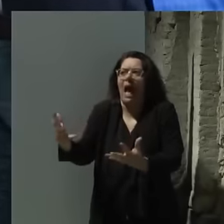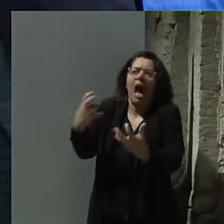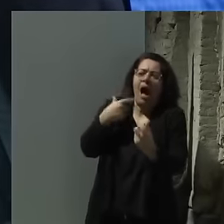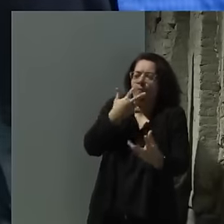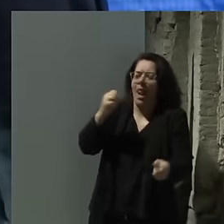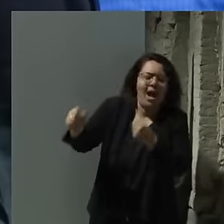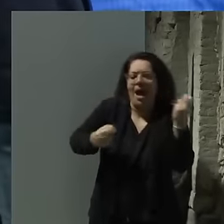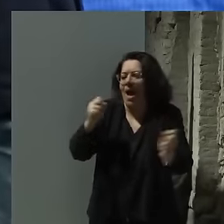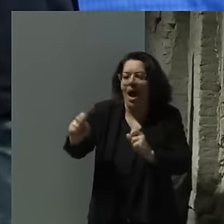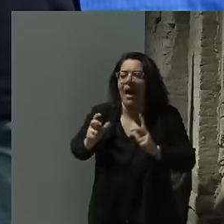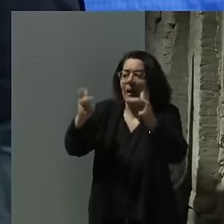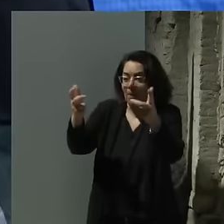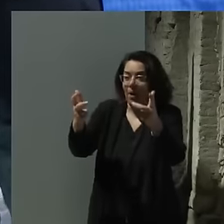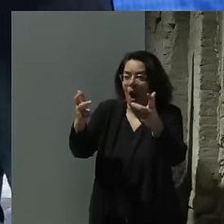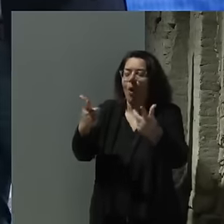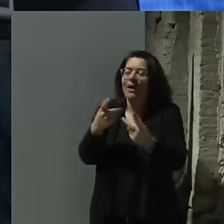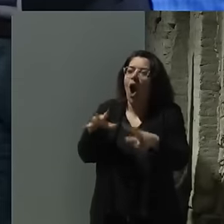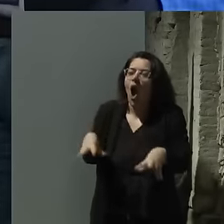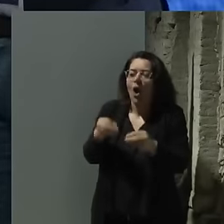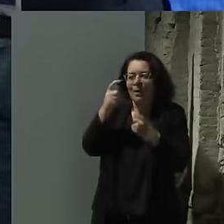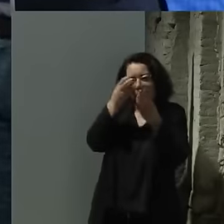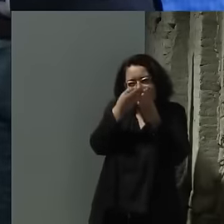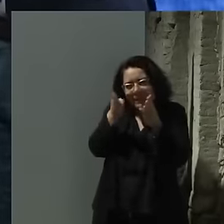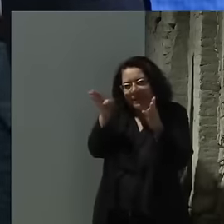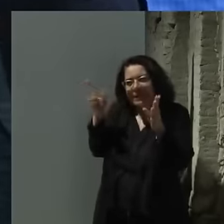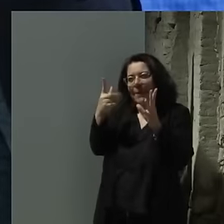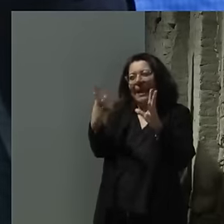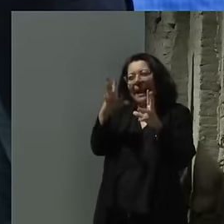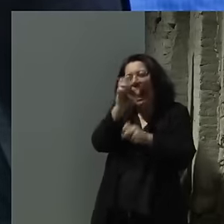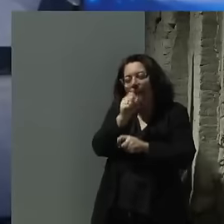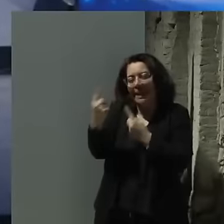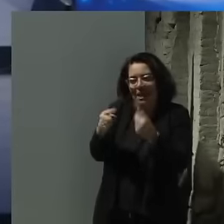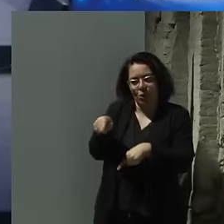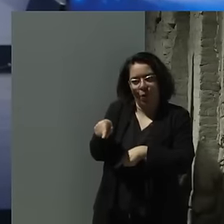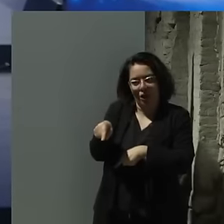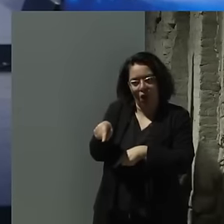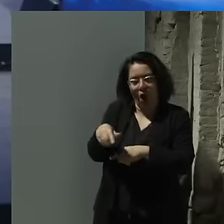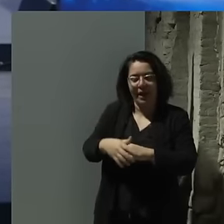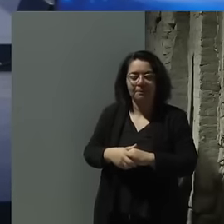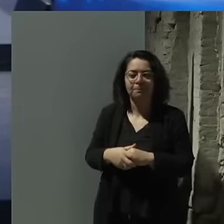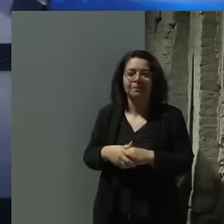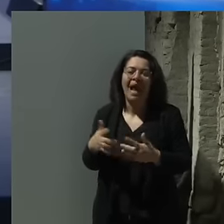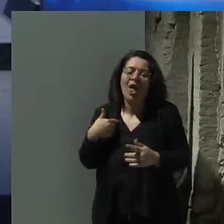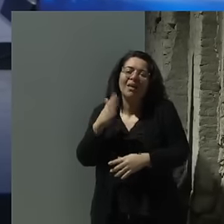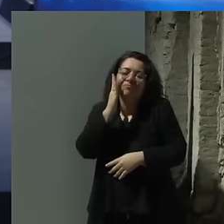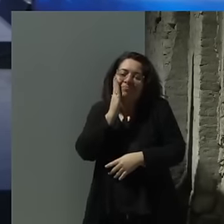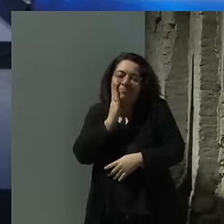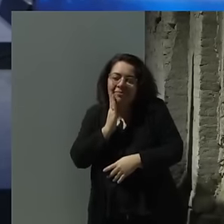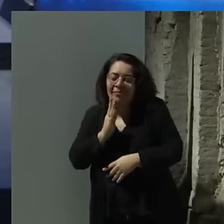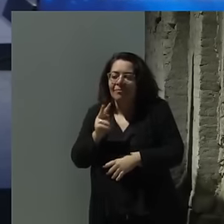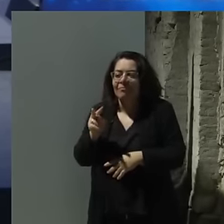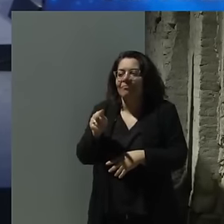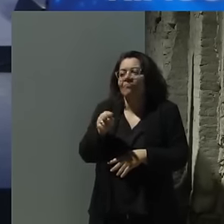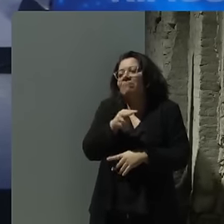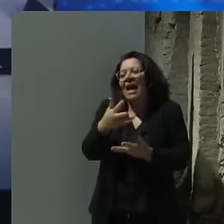loro, ovviamente qui siamo sempre con i tempi un po' stretti, però di raccontarci come è nata, come vi siete